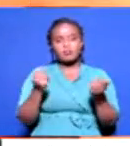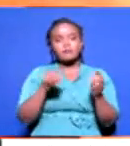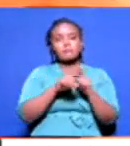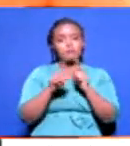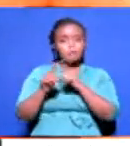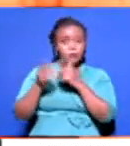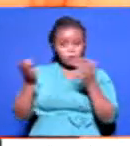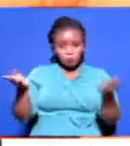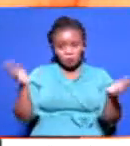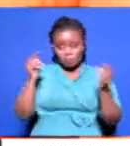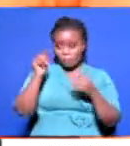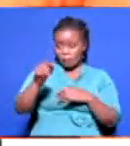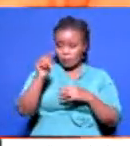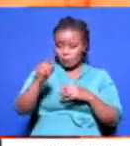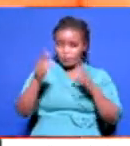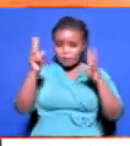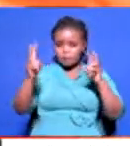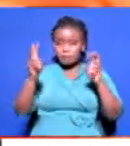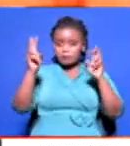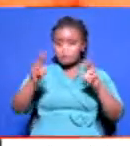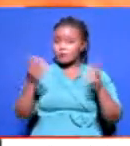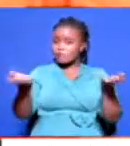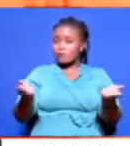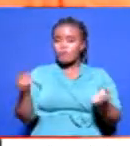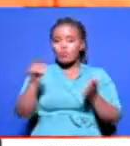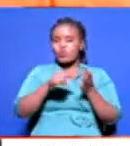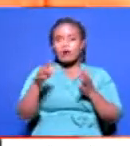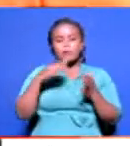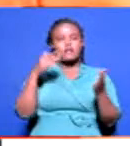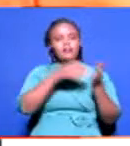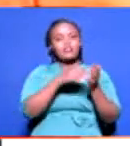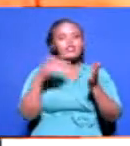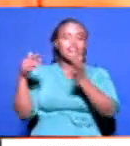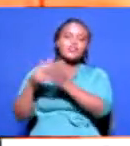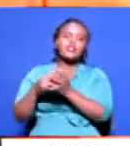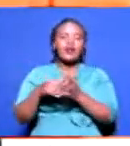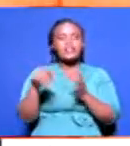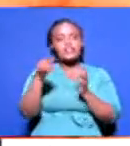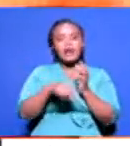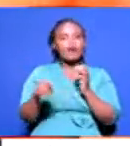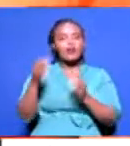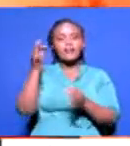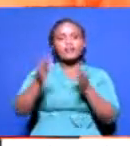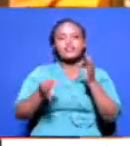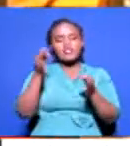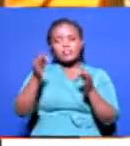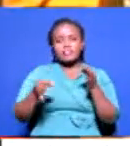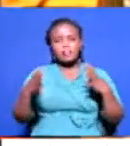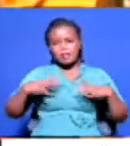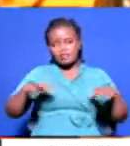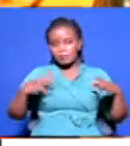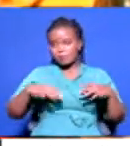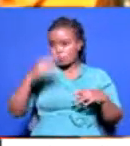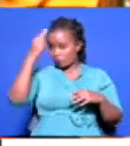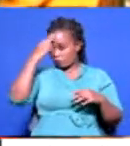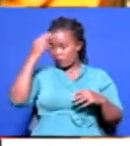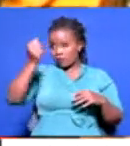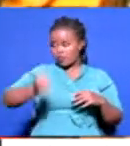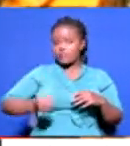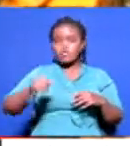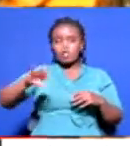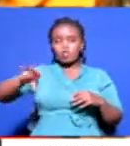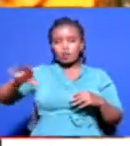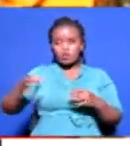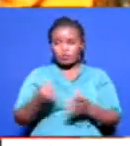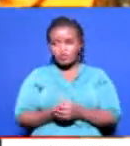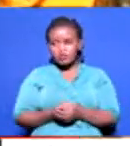ya hiyo tunanyimwa haki yetu kama wakazi wa Kajiado. Baba, you know very